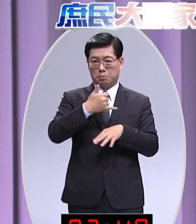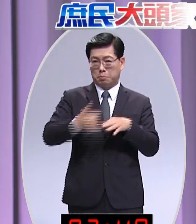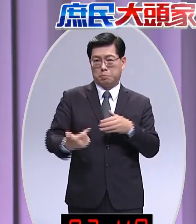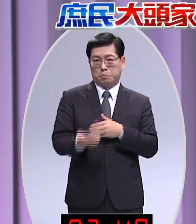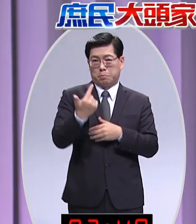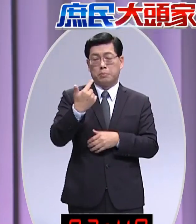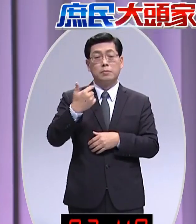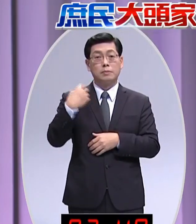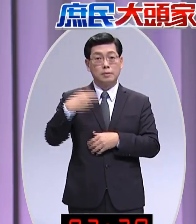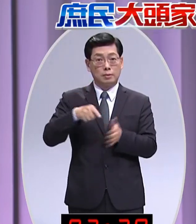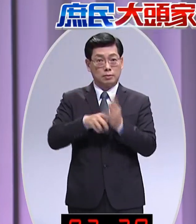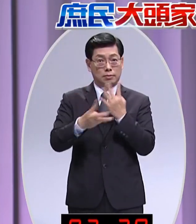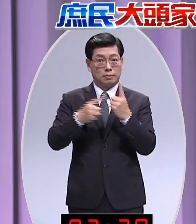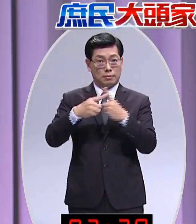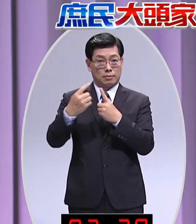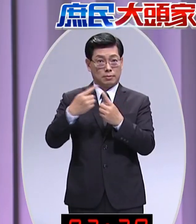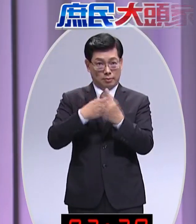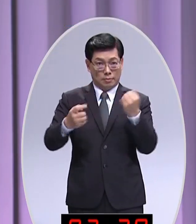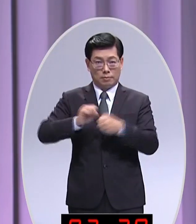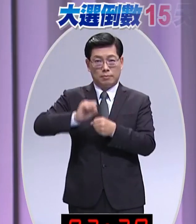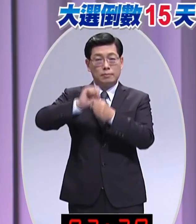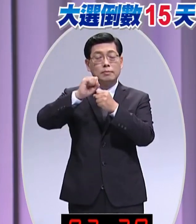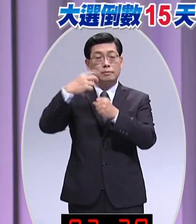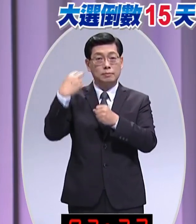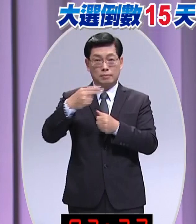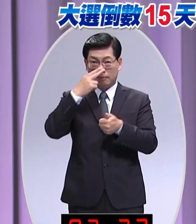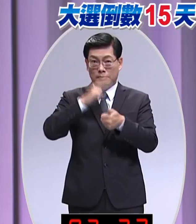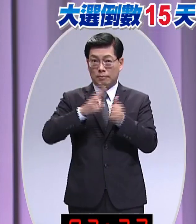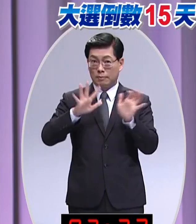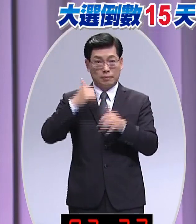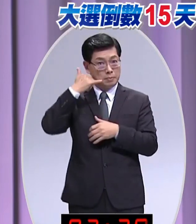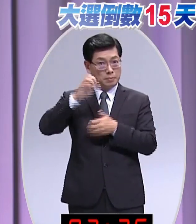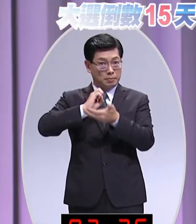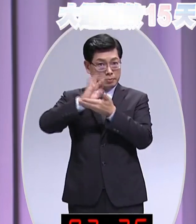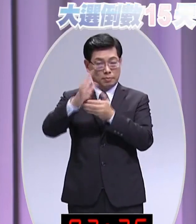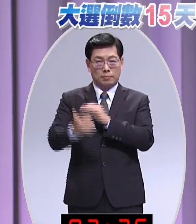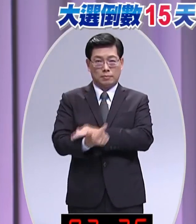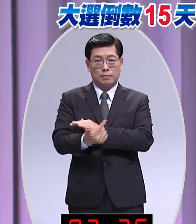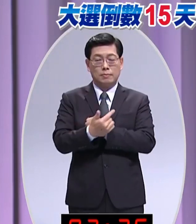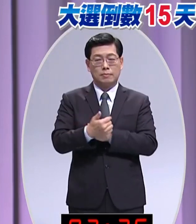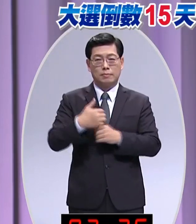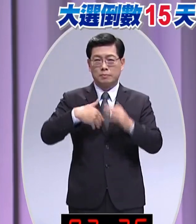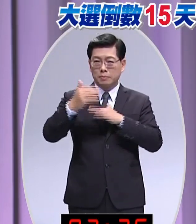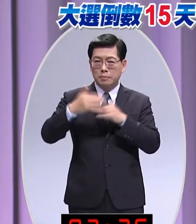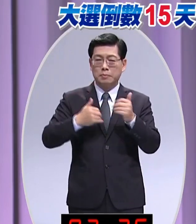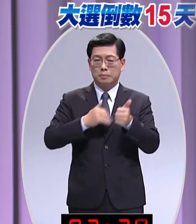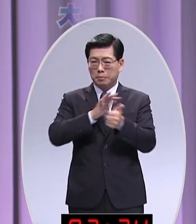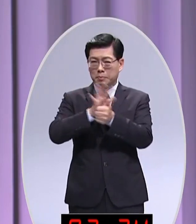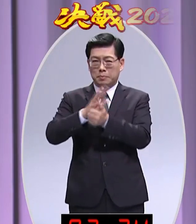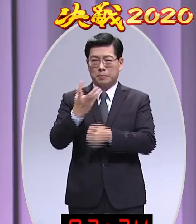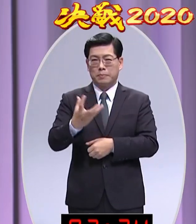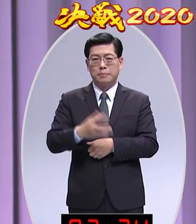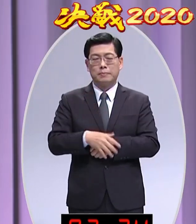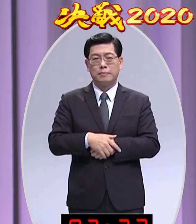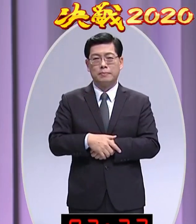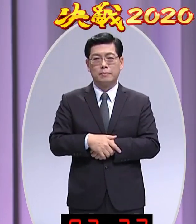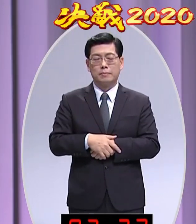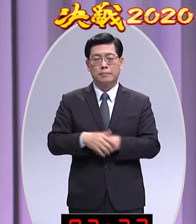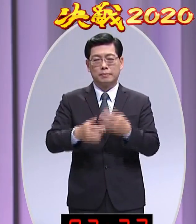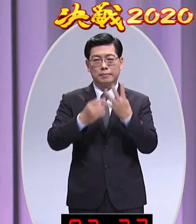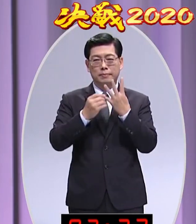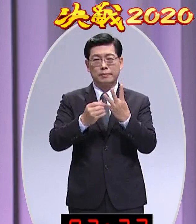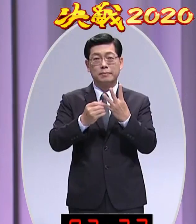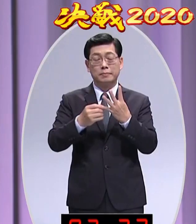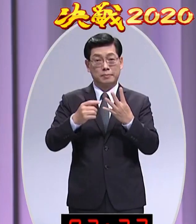了，专业人力的增加以及虐儿通报的速度更快，协助也更多。第四